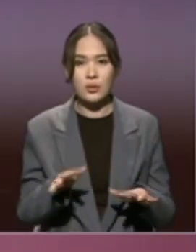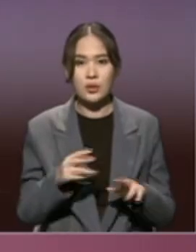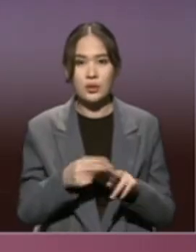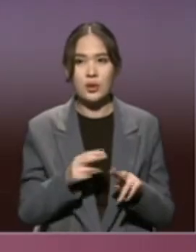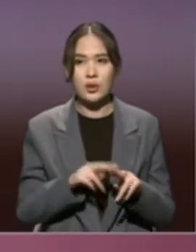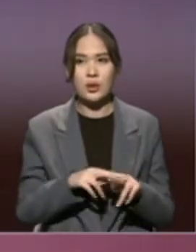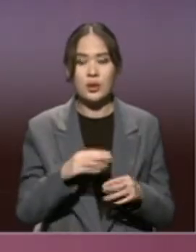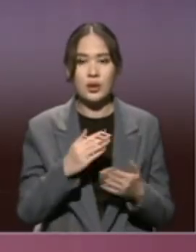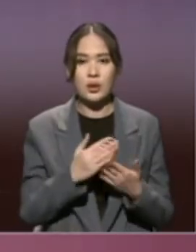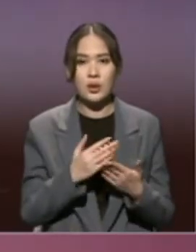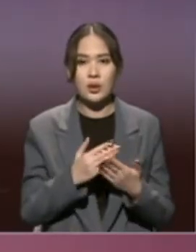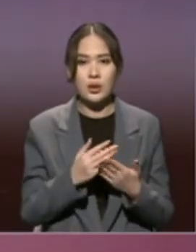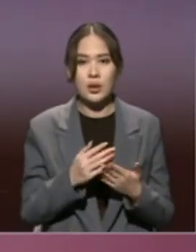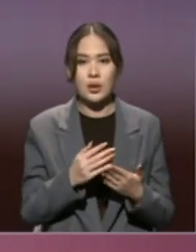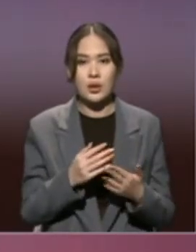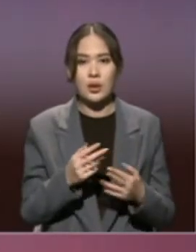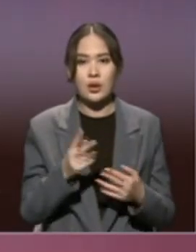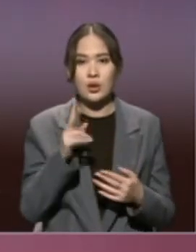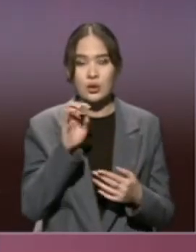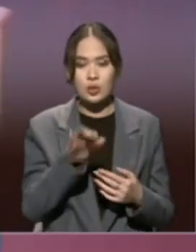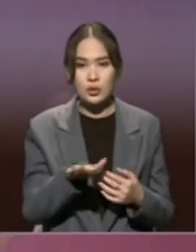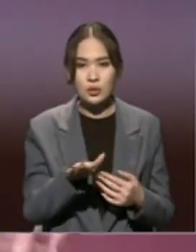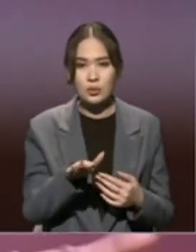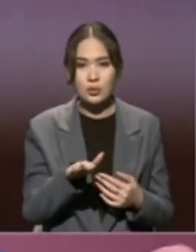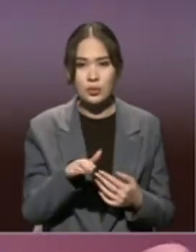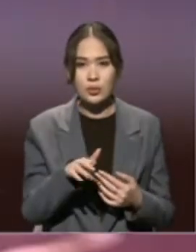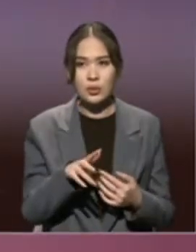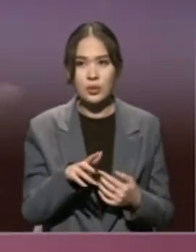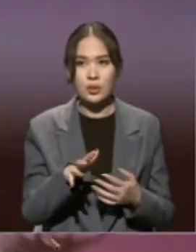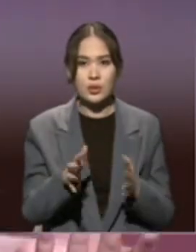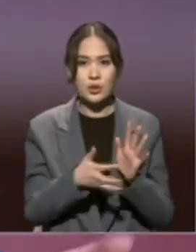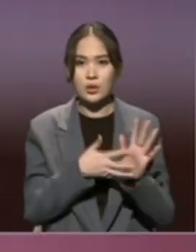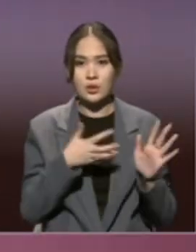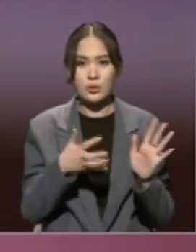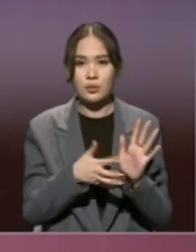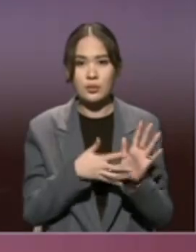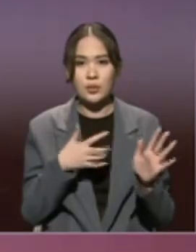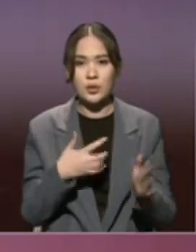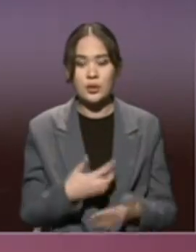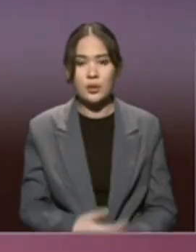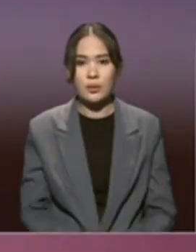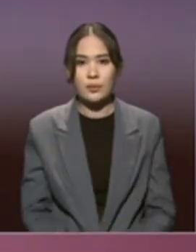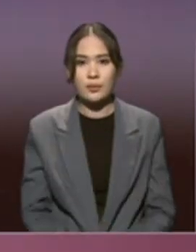істейді, екі күн демалады. Айлықтар 200 мың теңге түкке жетпейді. Жетпейді? Жетпейді.